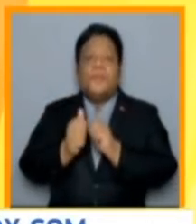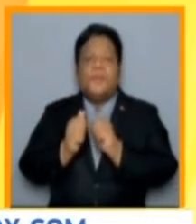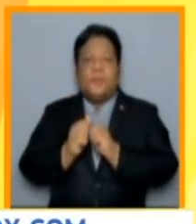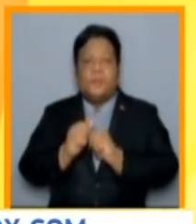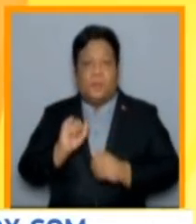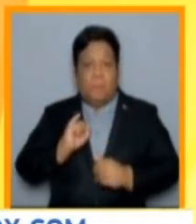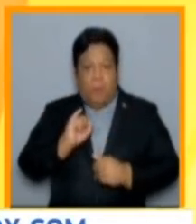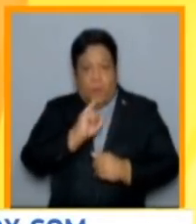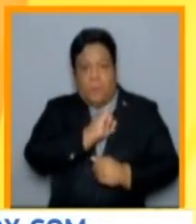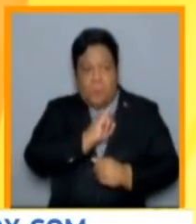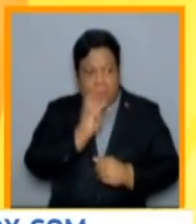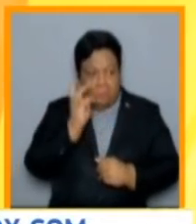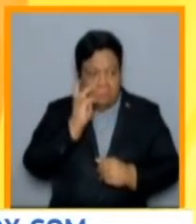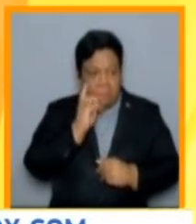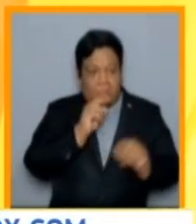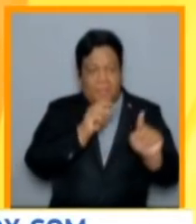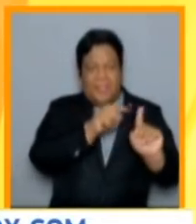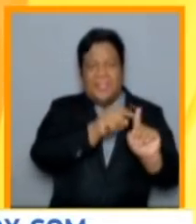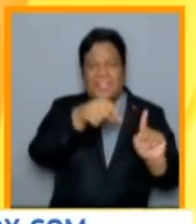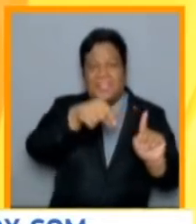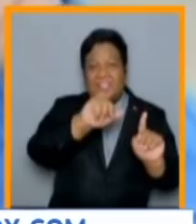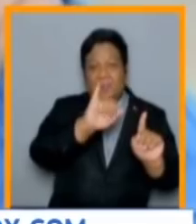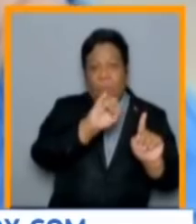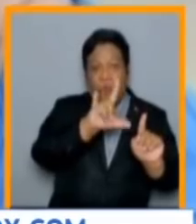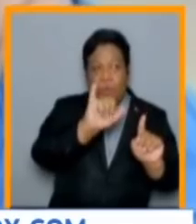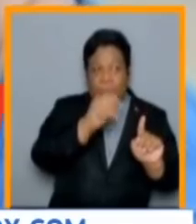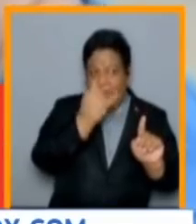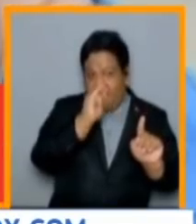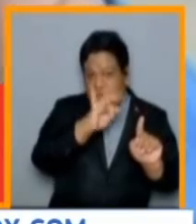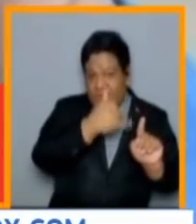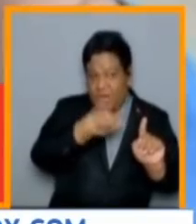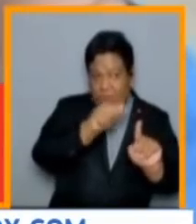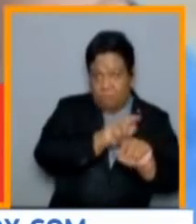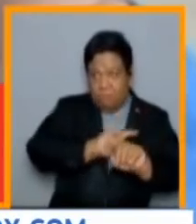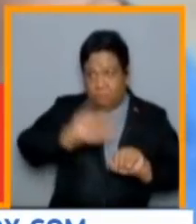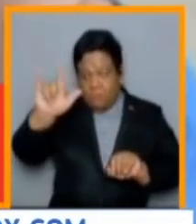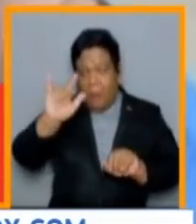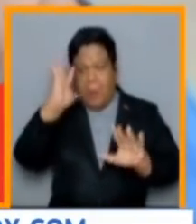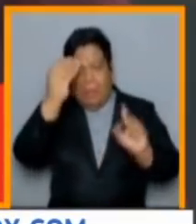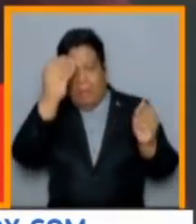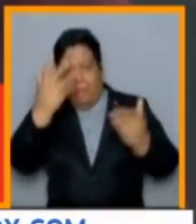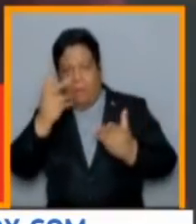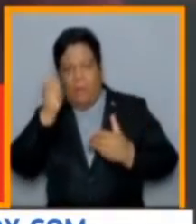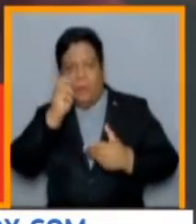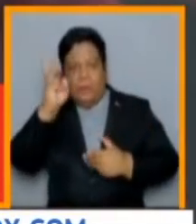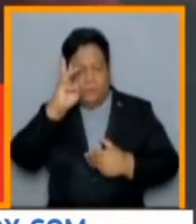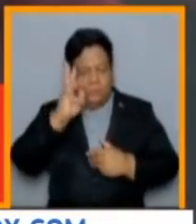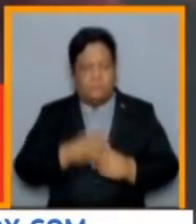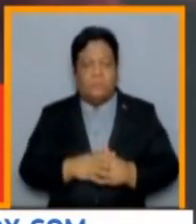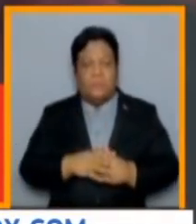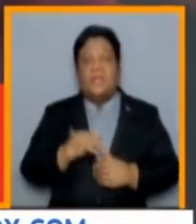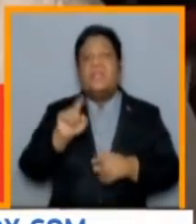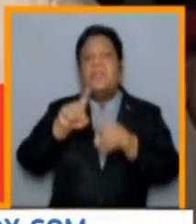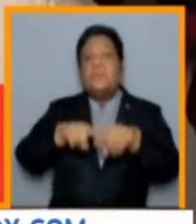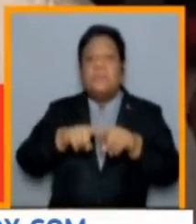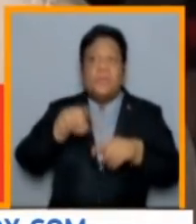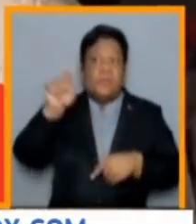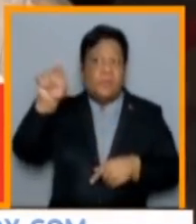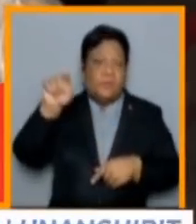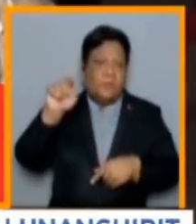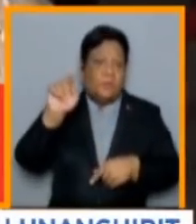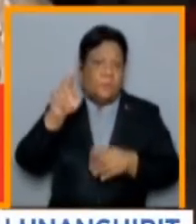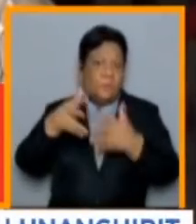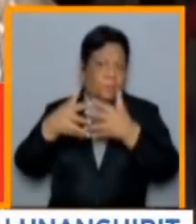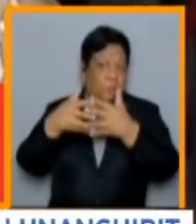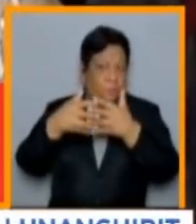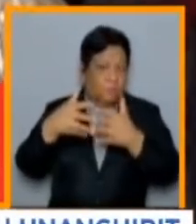Jesus Christ at kanyang mga kasamahan. Yan daw ay kung hihilingin ito ng complainant ayon kay Justice Secretary Menardo Guevara. Hindi bawal umalis sa bansa